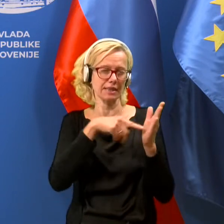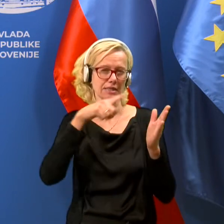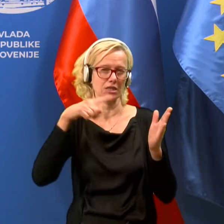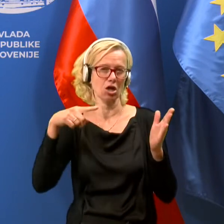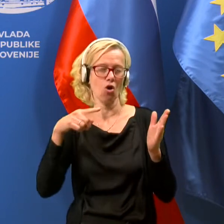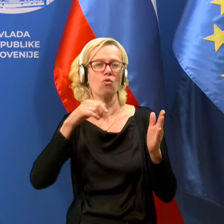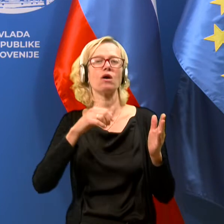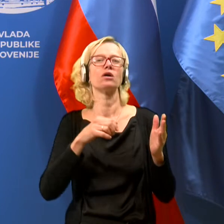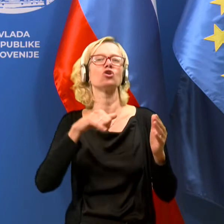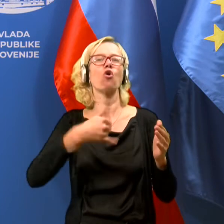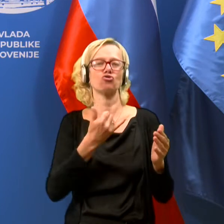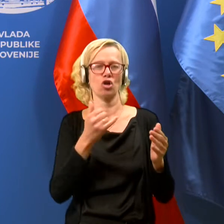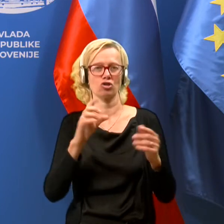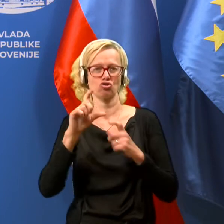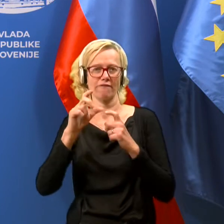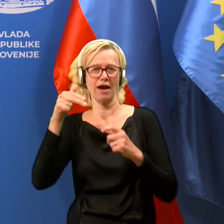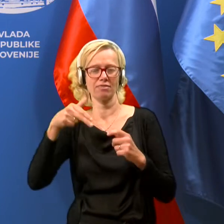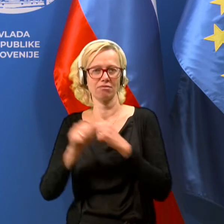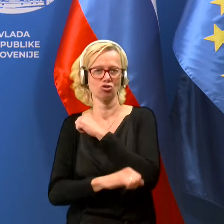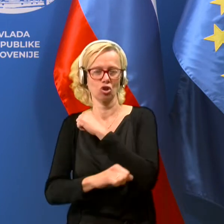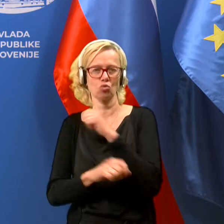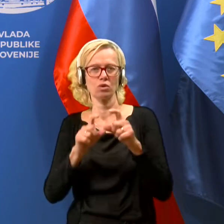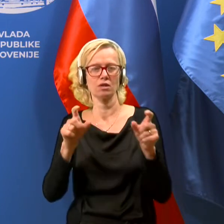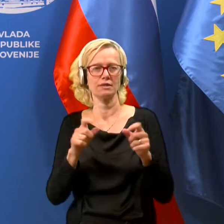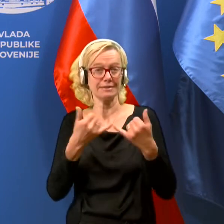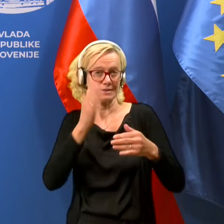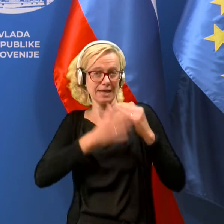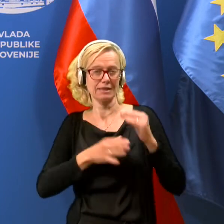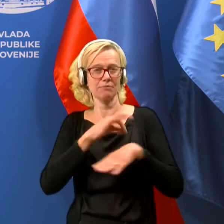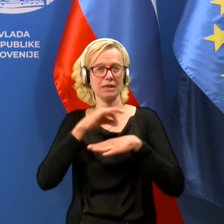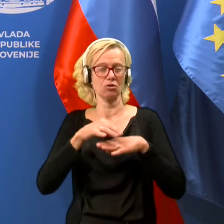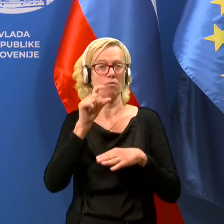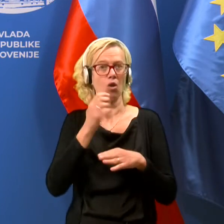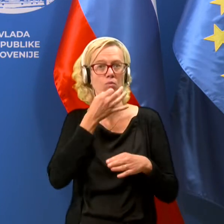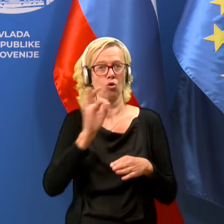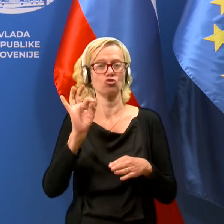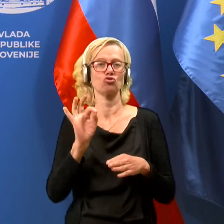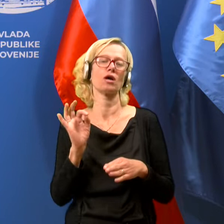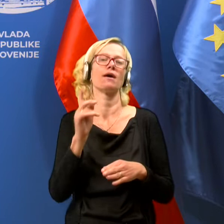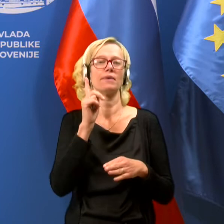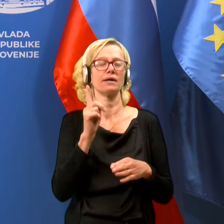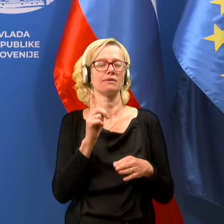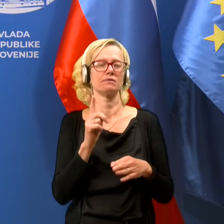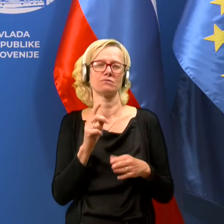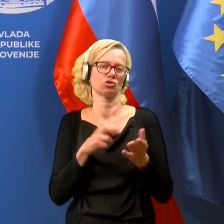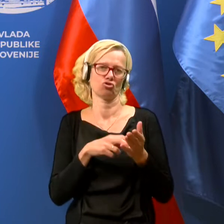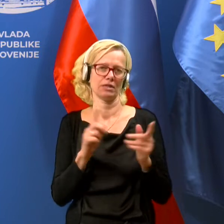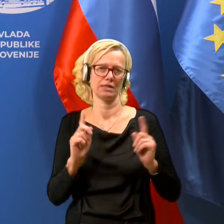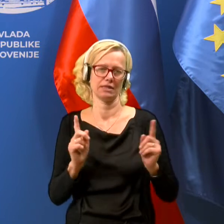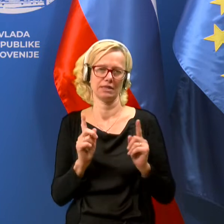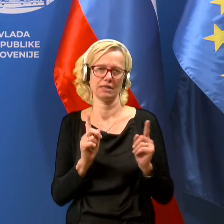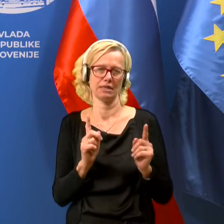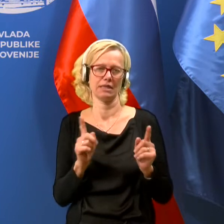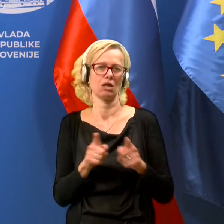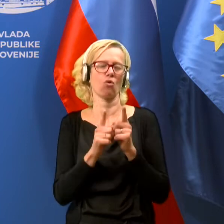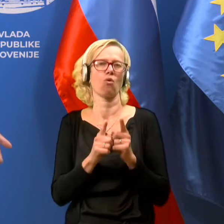Jožefa Štefana so v zadnjem tednu sicer nekoliko boljše, pa daleč od tega, da bi bili